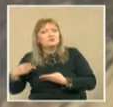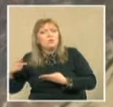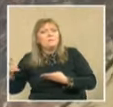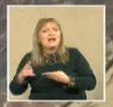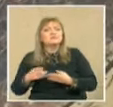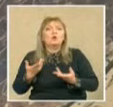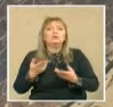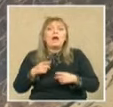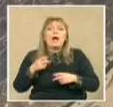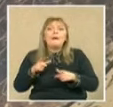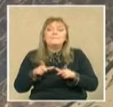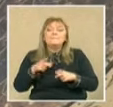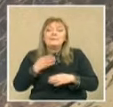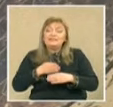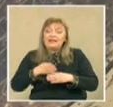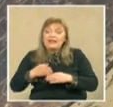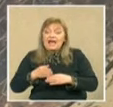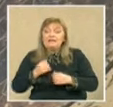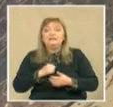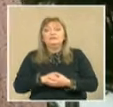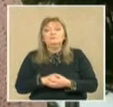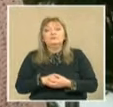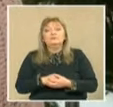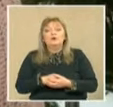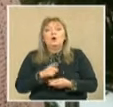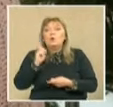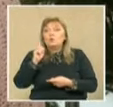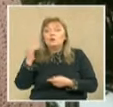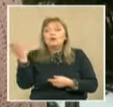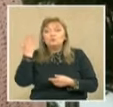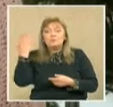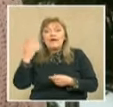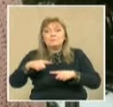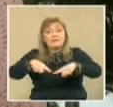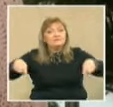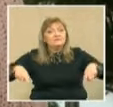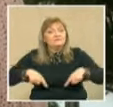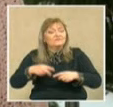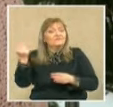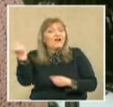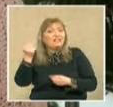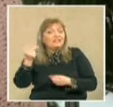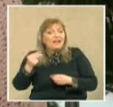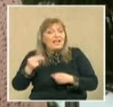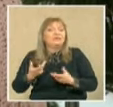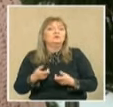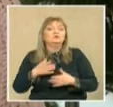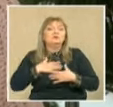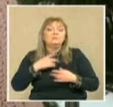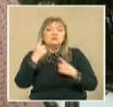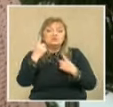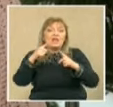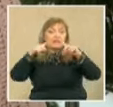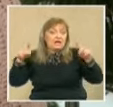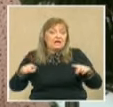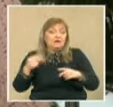от материали и от медии, върху които работи. Когато бяхме в ателието му, имаше една творба, която беше нарисувана